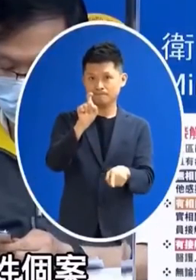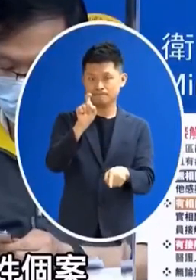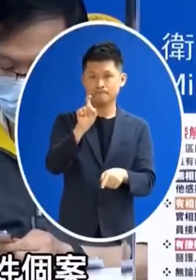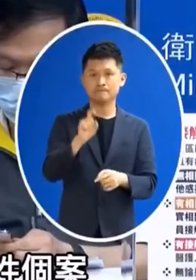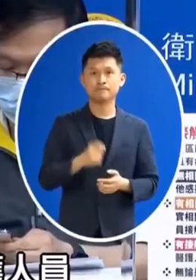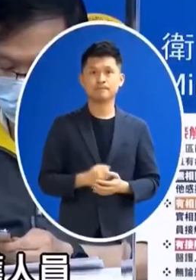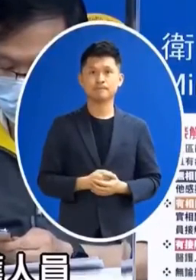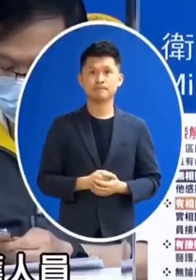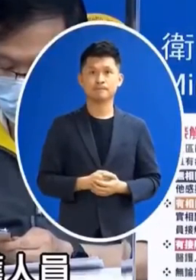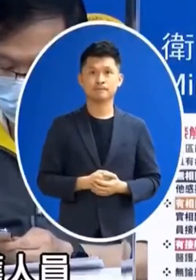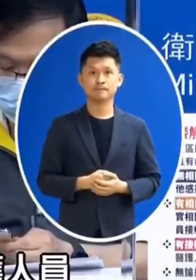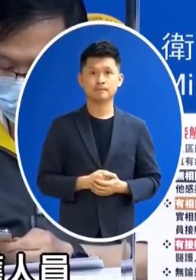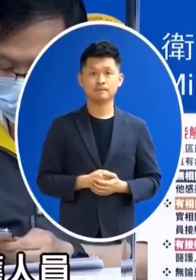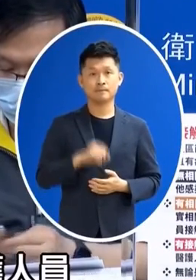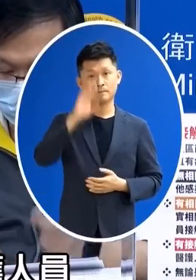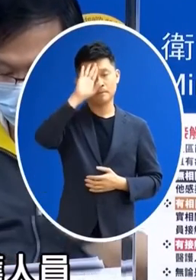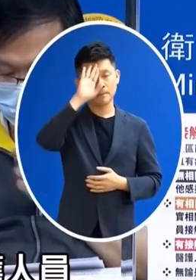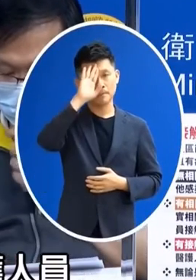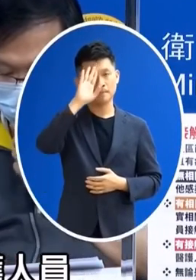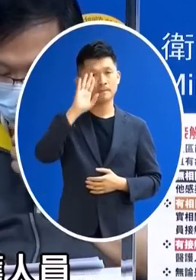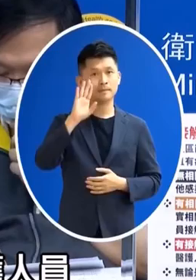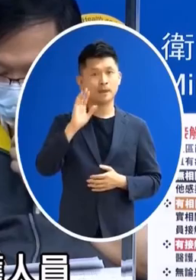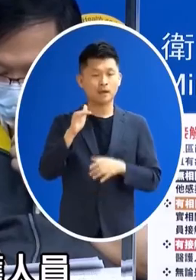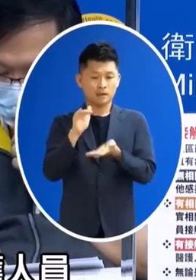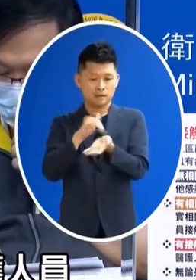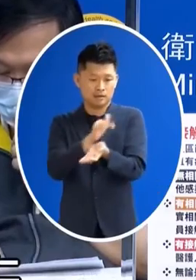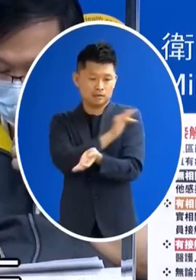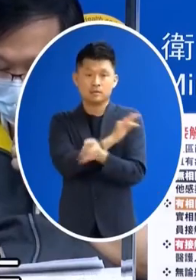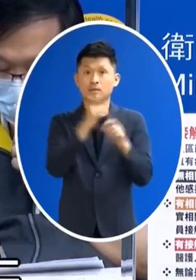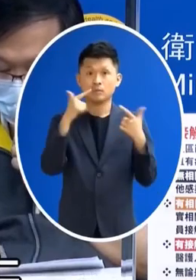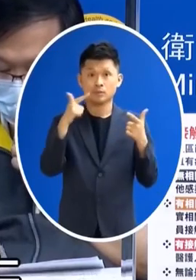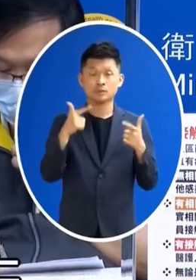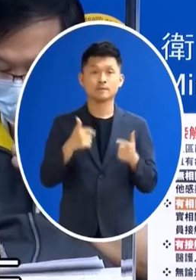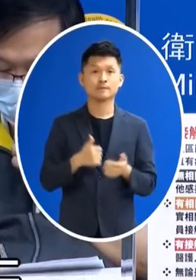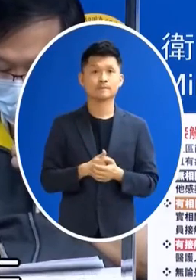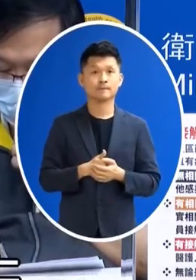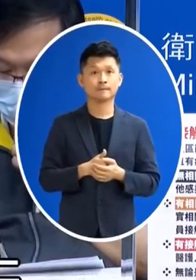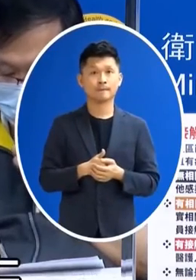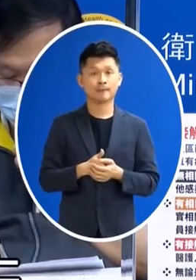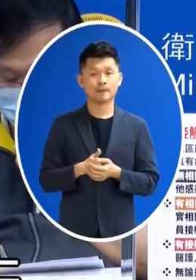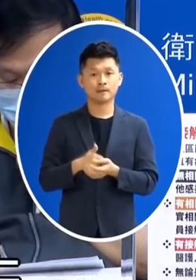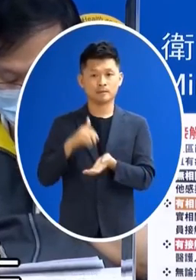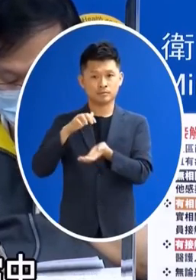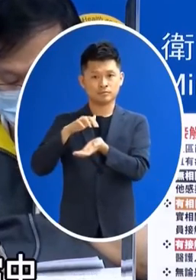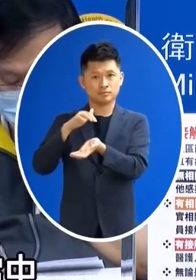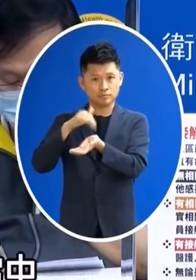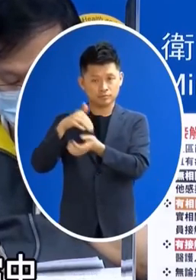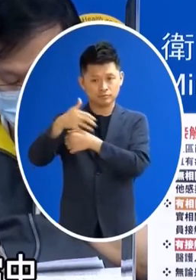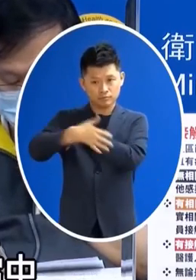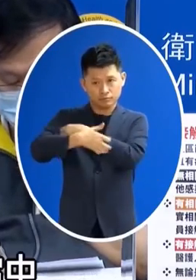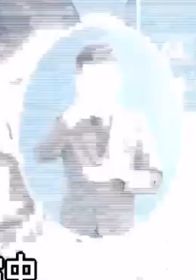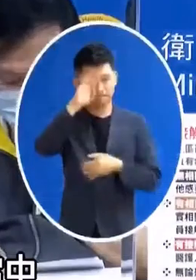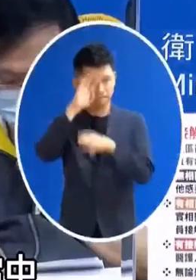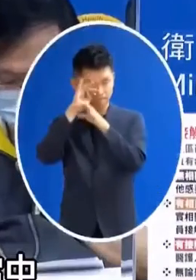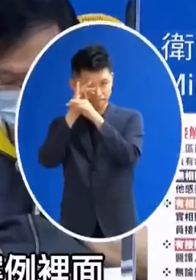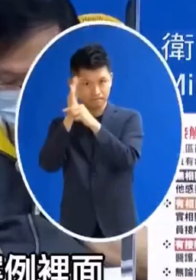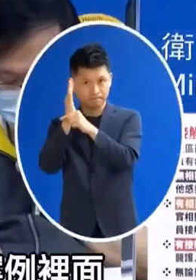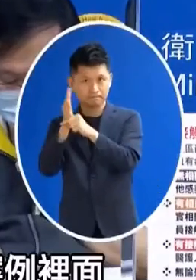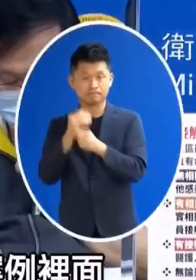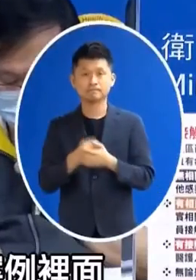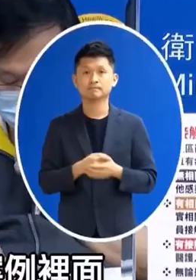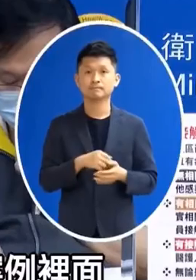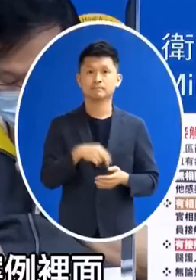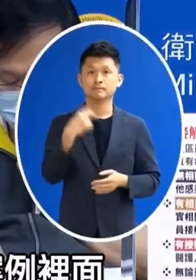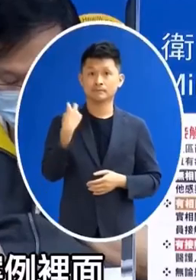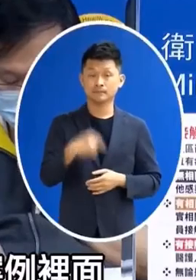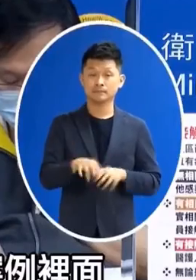案，都不是病患，都不是医护人员，都是公务单位的同仁哦。那这个疫调还在进行当中，应该是没有